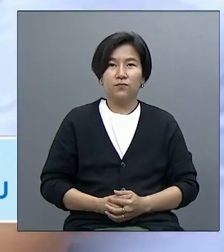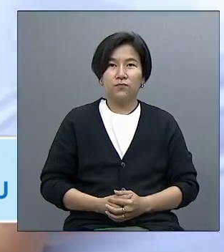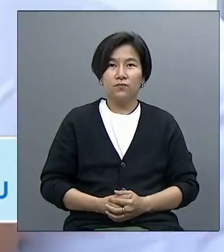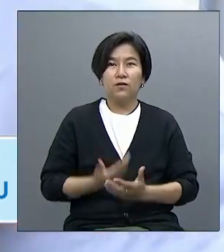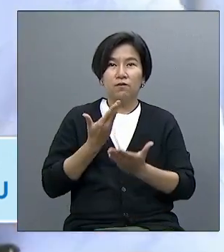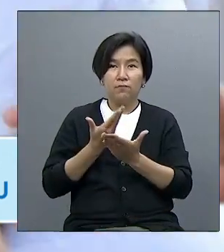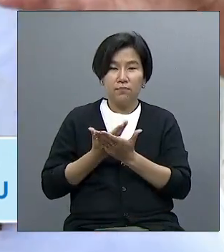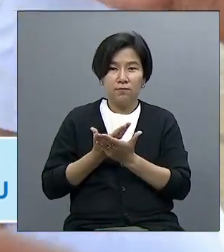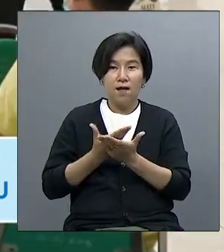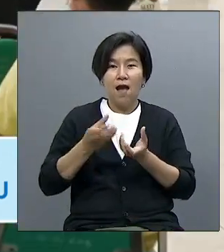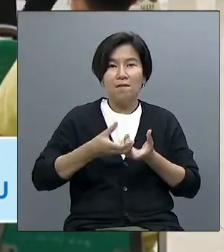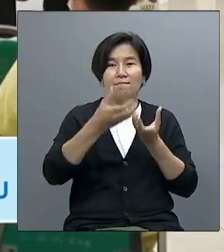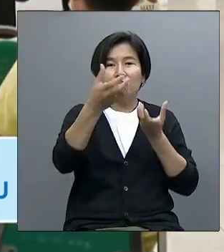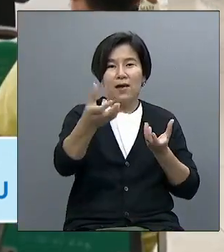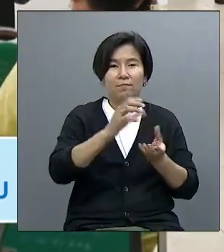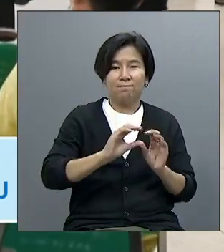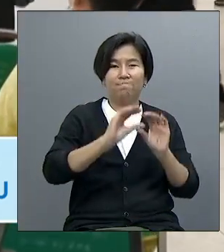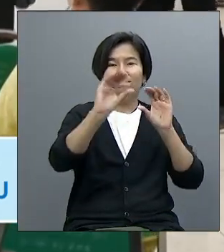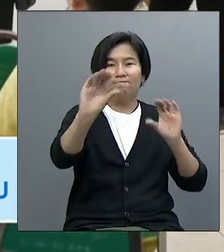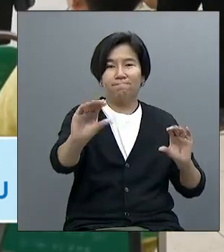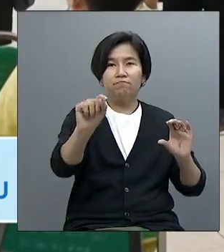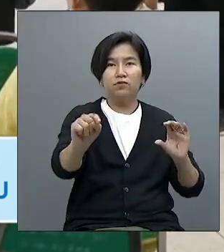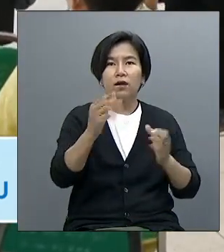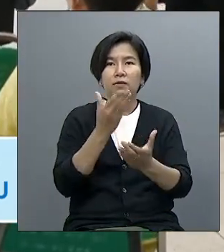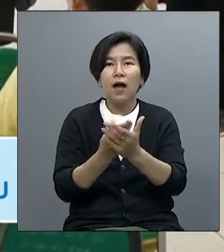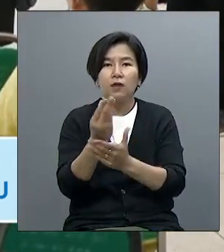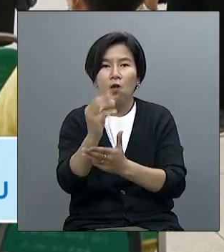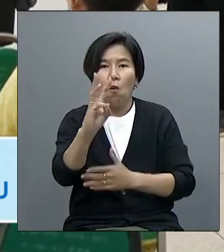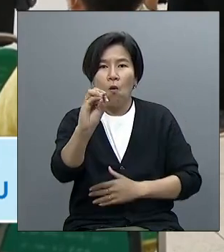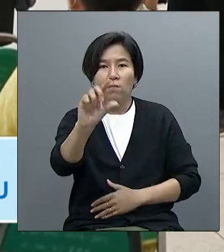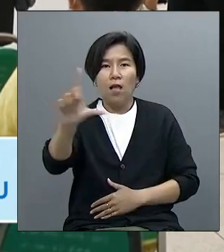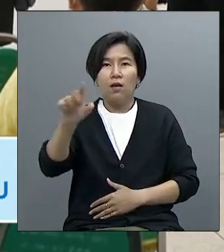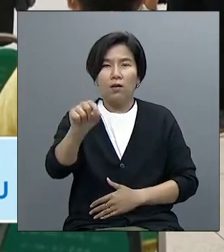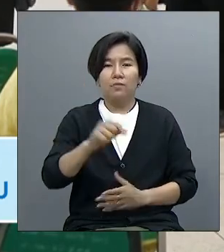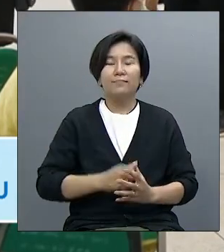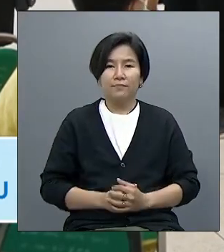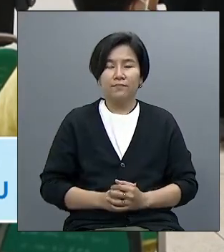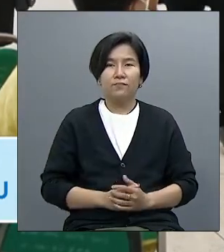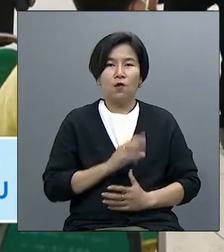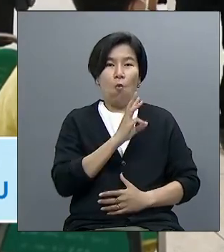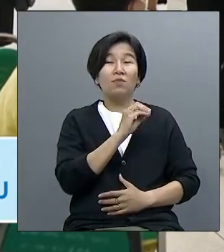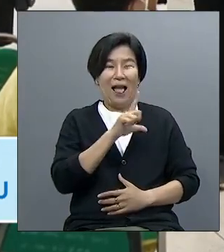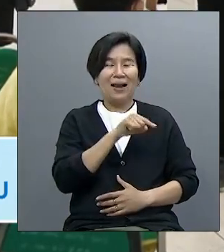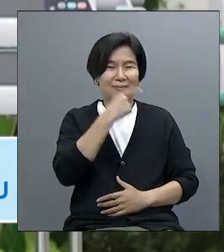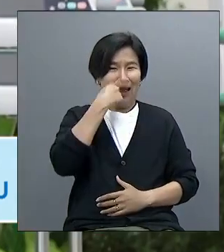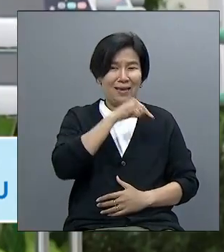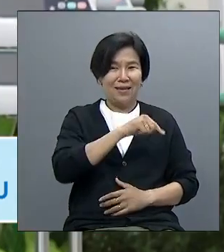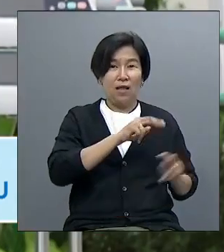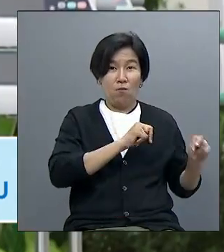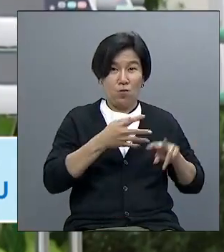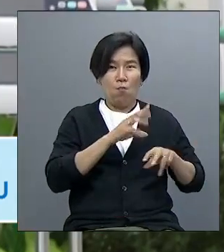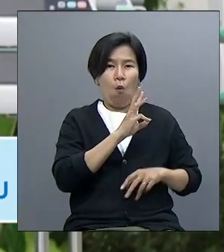บจัดหาอุปกรณ์ให้กับโรงพยาบาลนครพนมเป็นจำนวนเงินราวๆ60กว่าล้านบาทและในส่วนของโรงพยาบาลแขวงคำม่วน